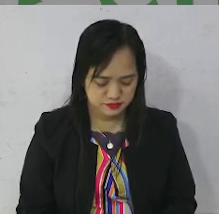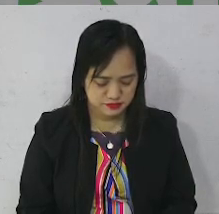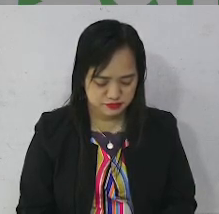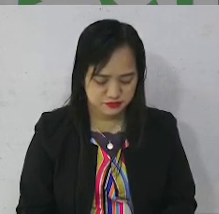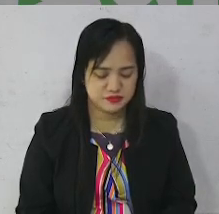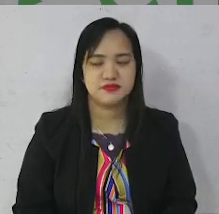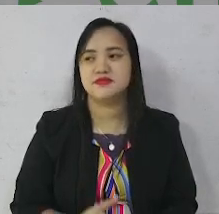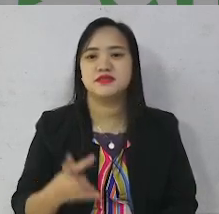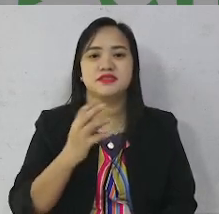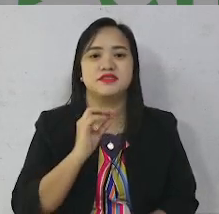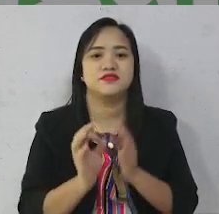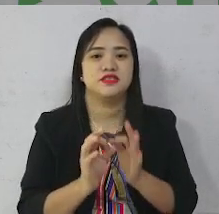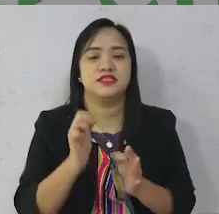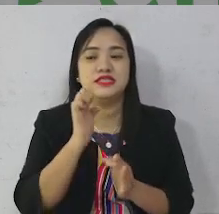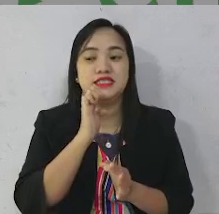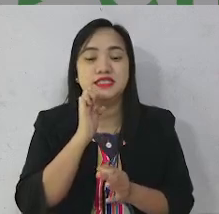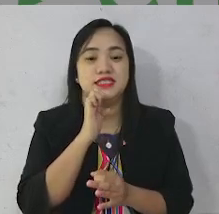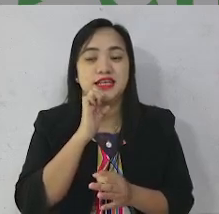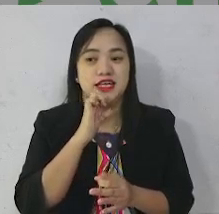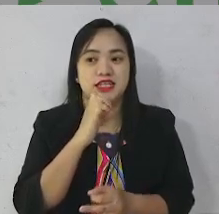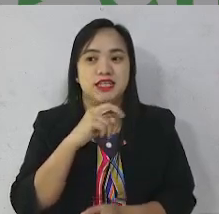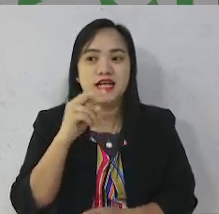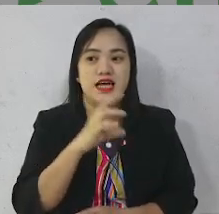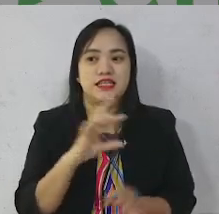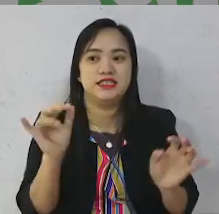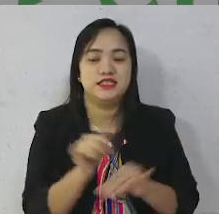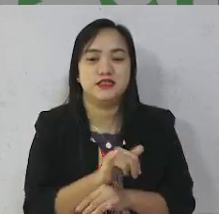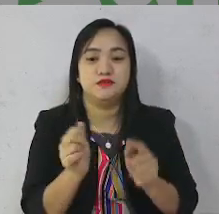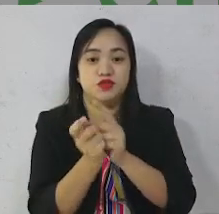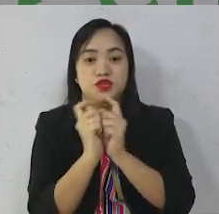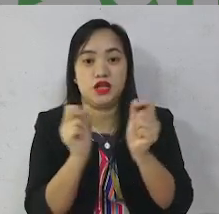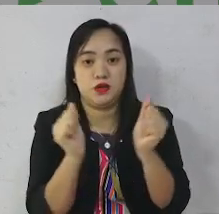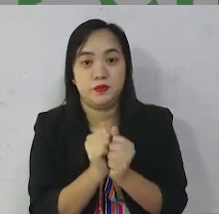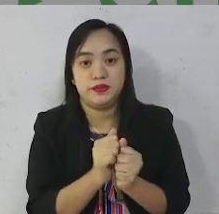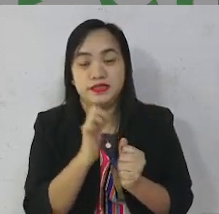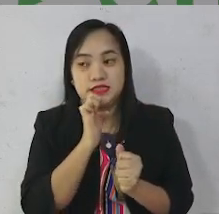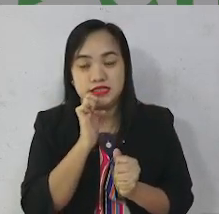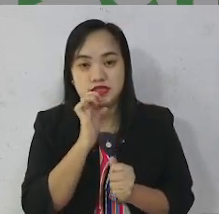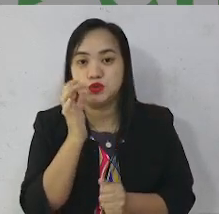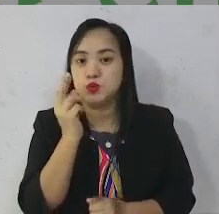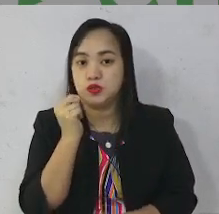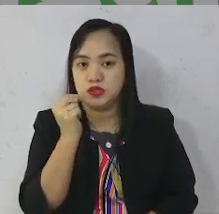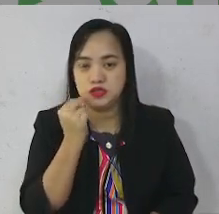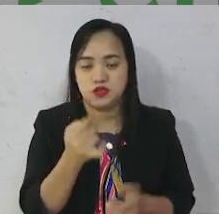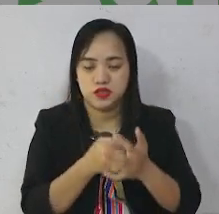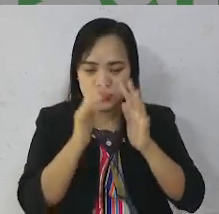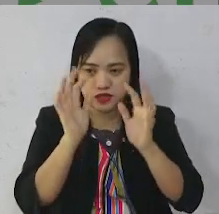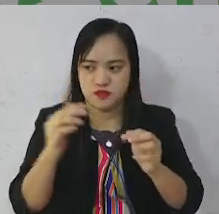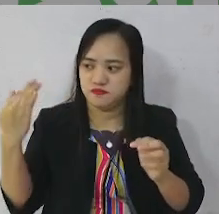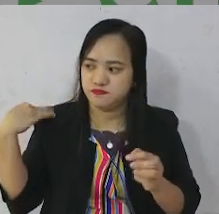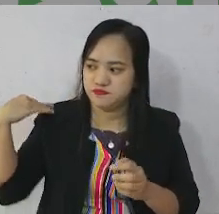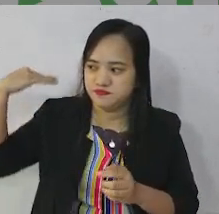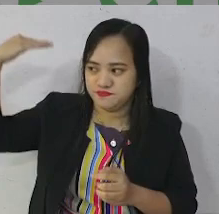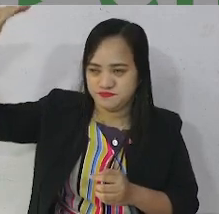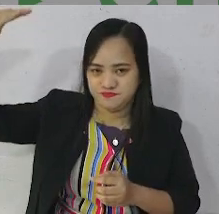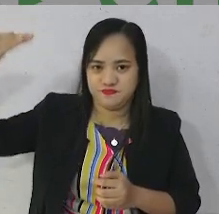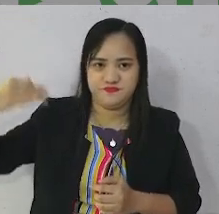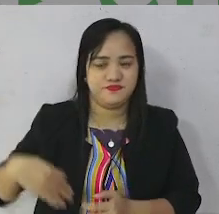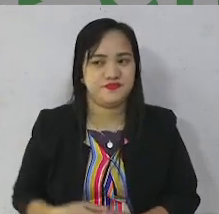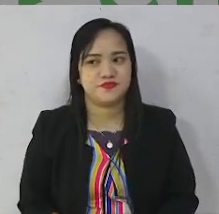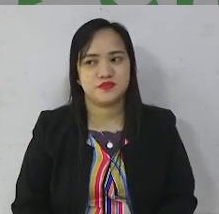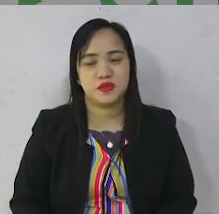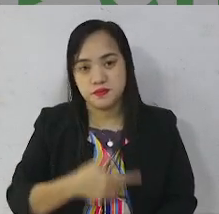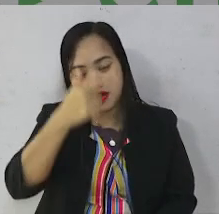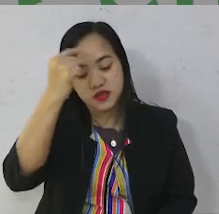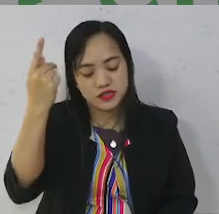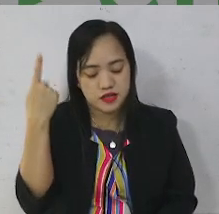nutrisyon ay talaga naman talaga namang ah ah tatangkad at tatangkad ka talaga no madami na kasi madami ng mga ininom